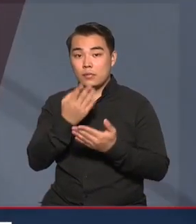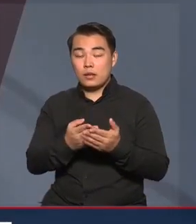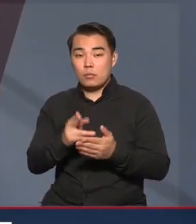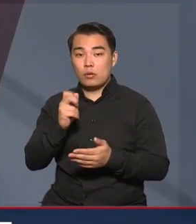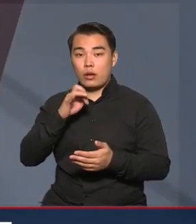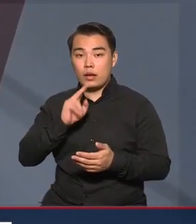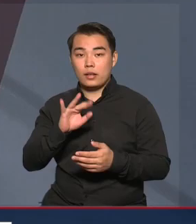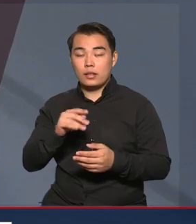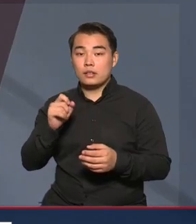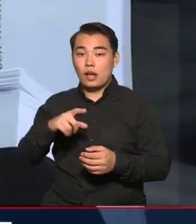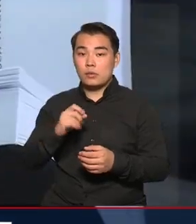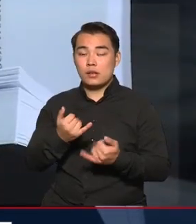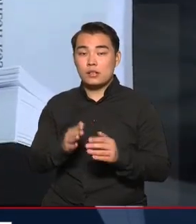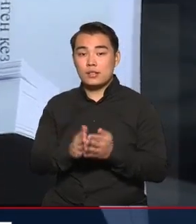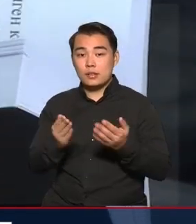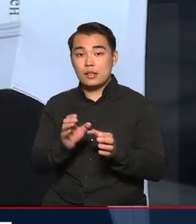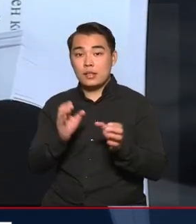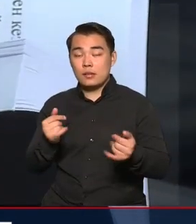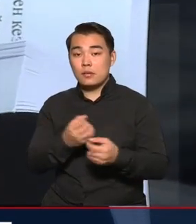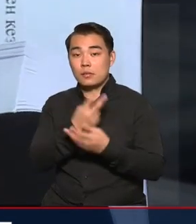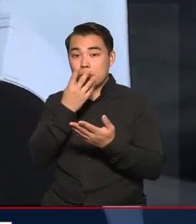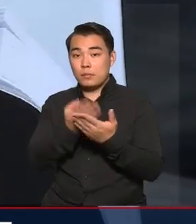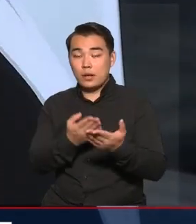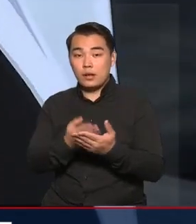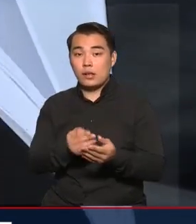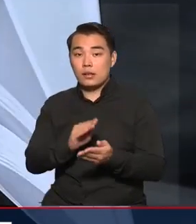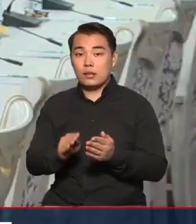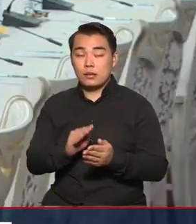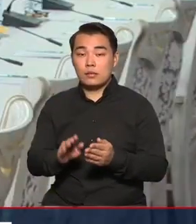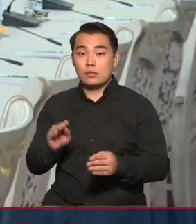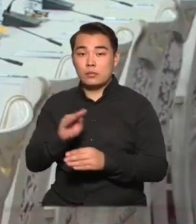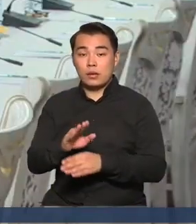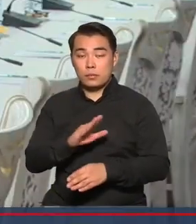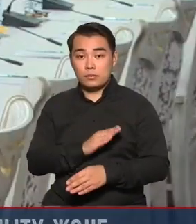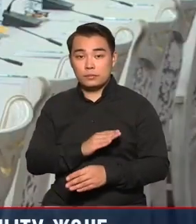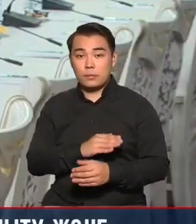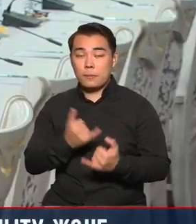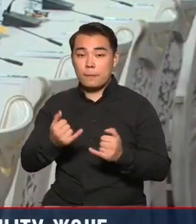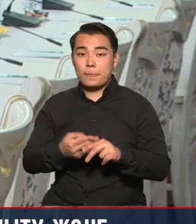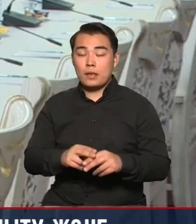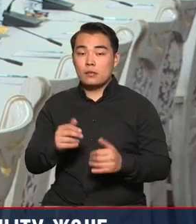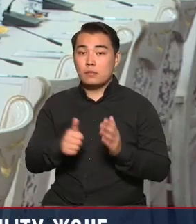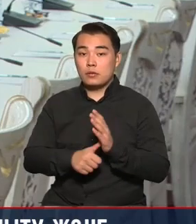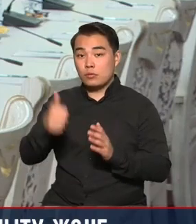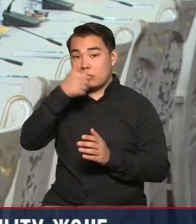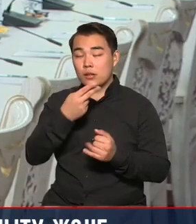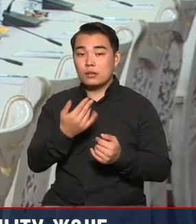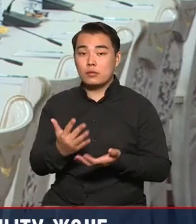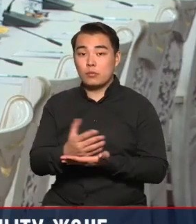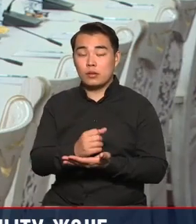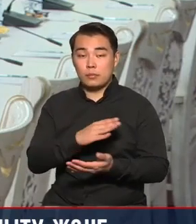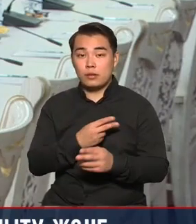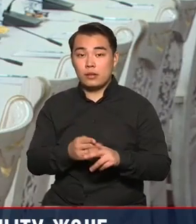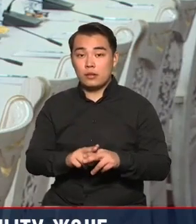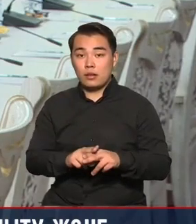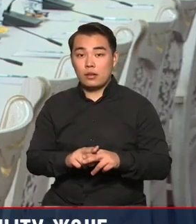борқақ және тамшылар сынды кітаптарында жарық көрген туындылары топтастырылған. Соңғы 6 жылдығында жинақтаған үлкен жинағы болды.